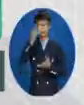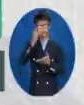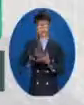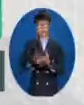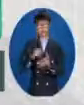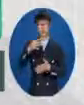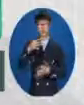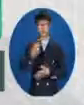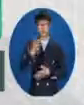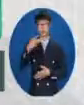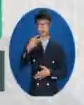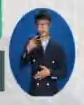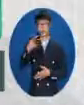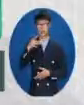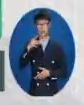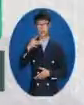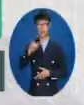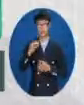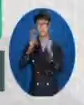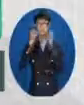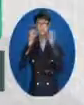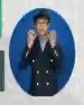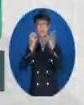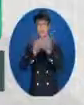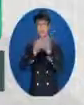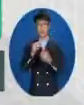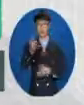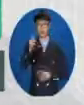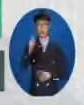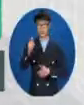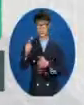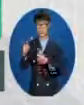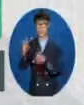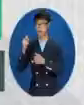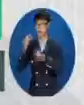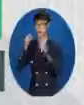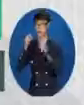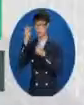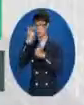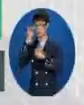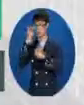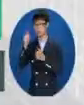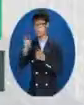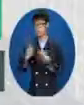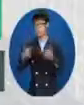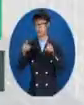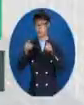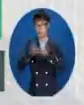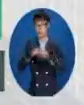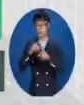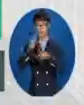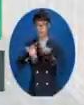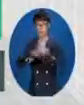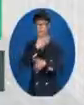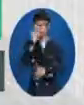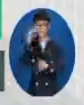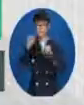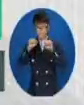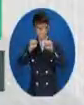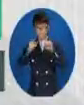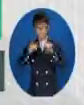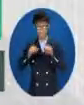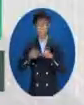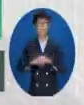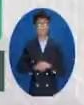천안 서북 로타리 클럽 회원들과 신안동장, 신안동 파출 소장이 참여하여 천안 천변 환경 정화 활동을